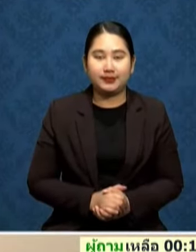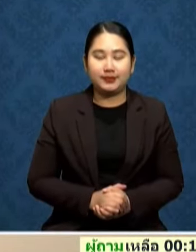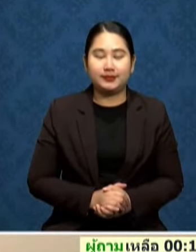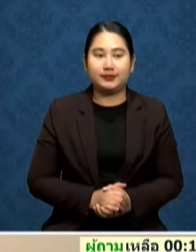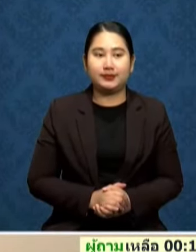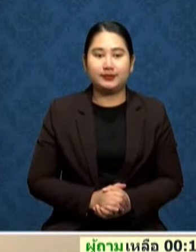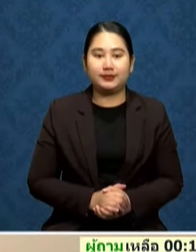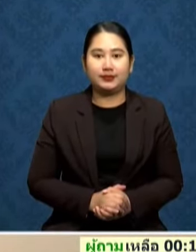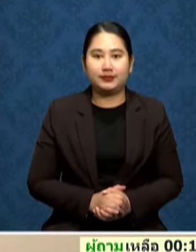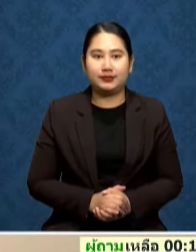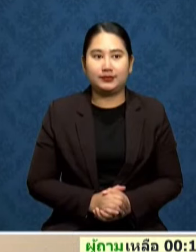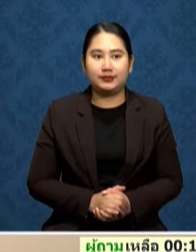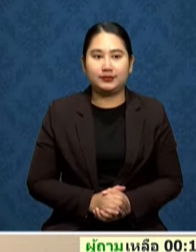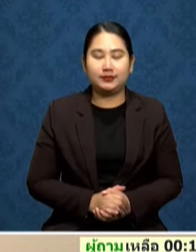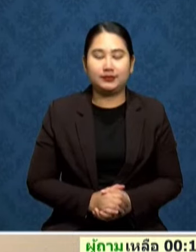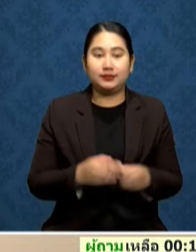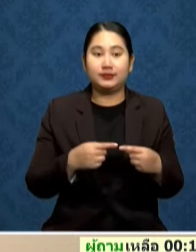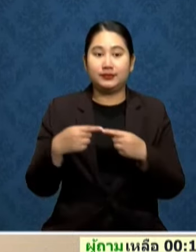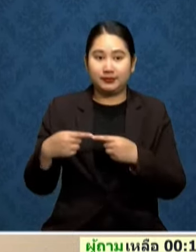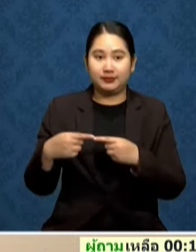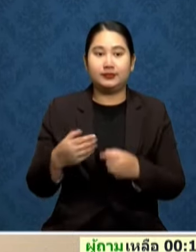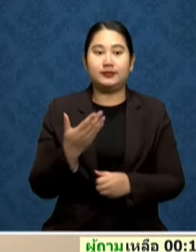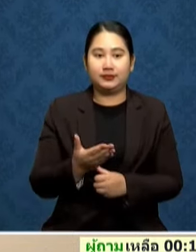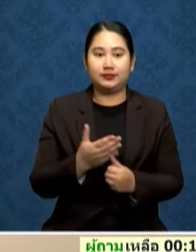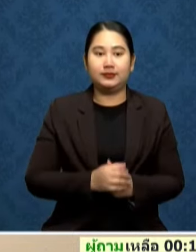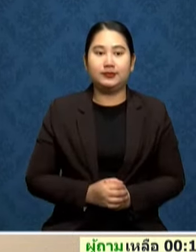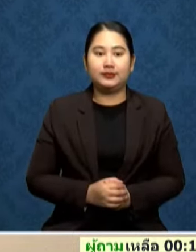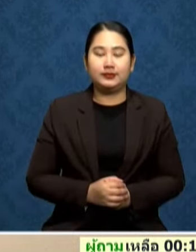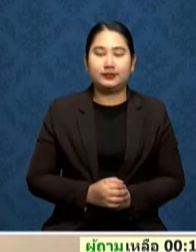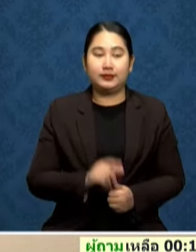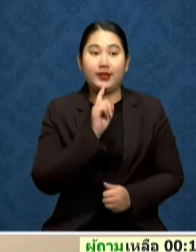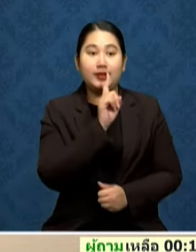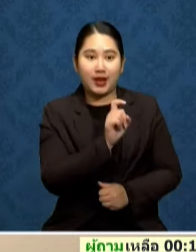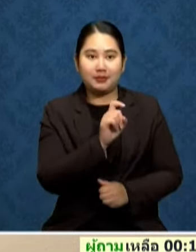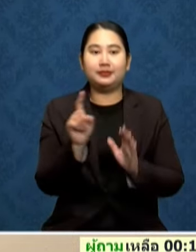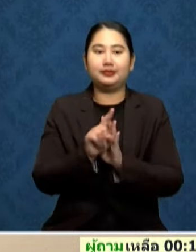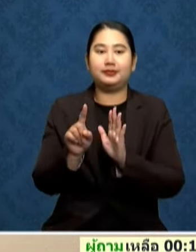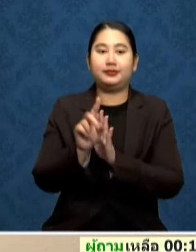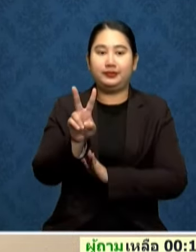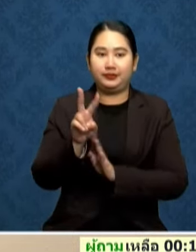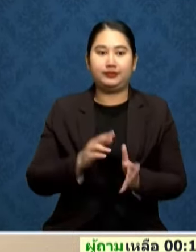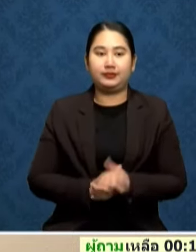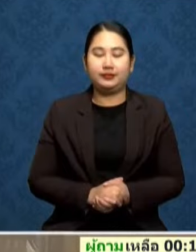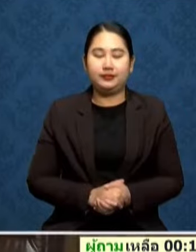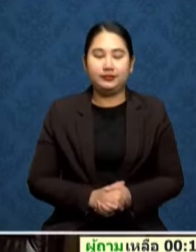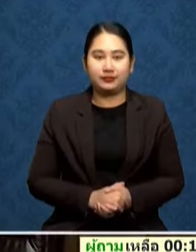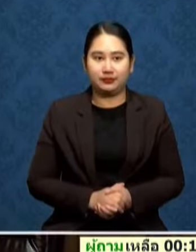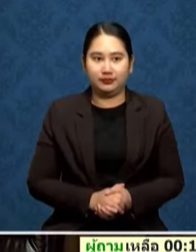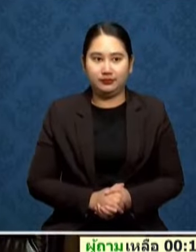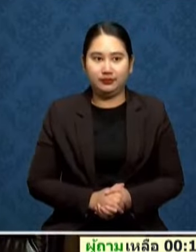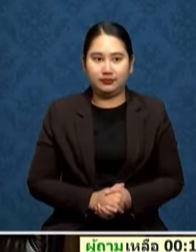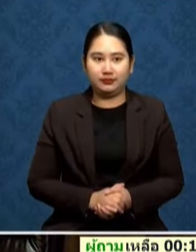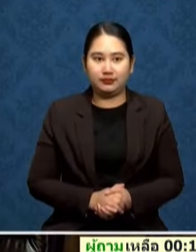ที่ช่วยกันกระทรวงเกษตรครับเชิญคุณนัชชาบุญชัยอินสวัสดิ์ถามเป็นครั้งที่2ครับเชิญครับ ครับขอบคุณท่านประธ